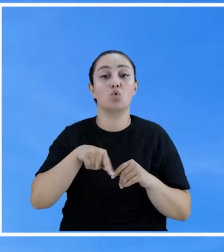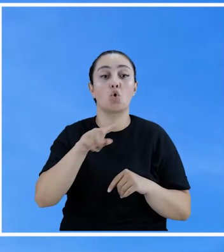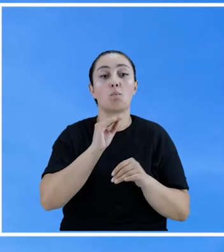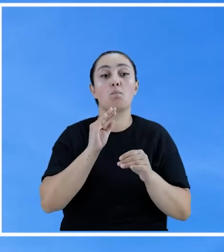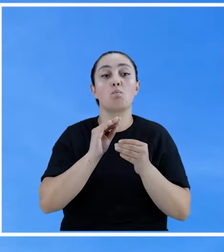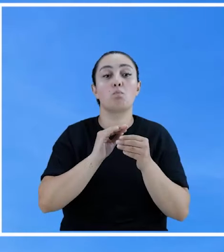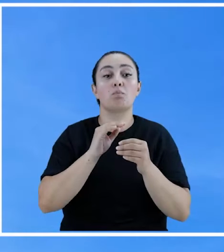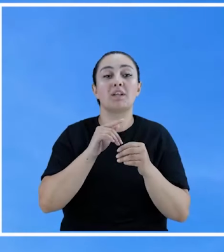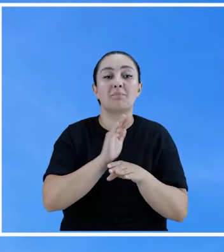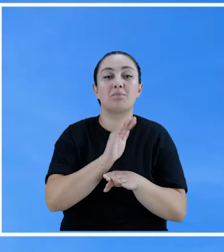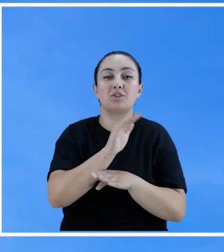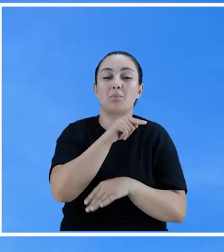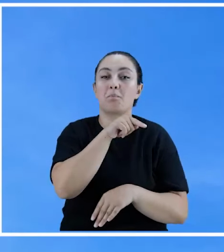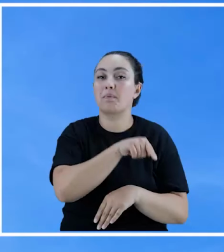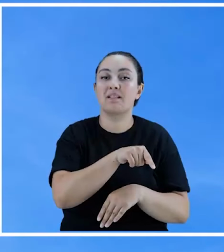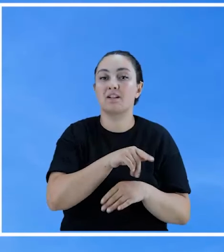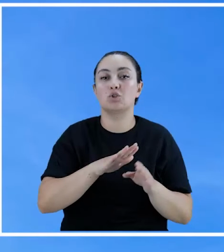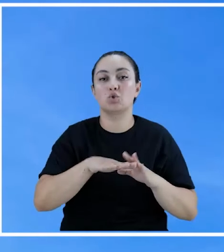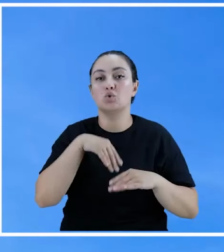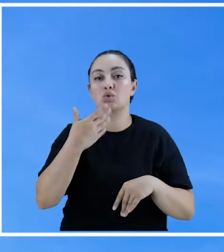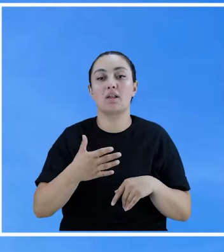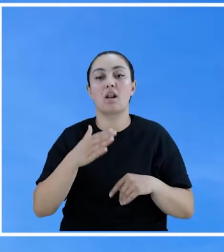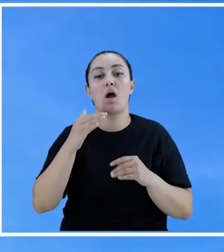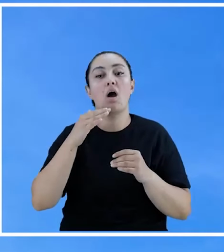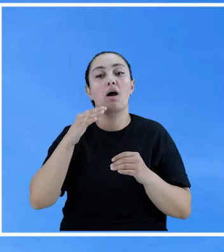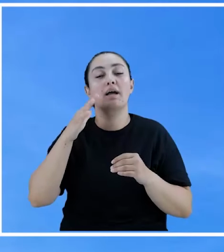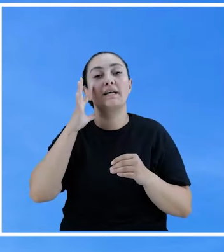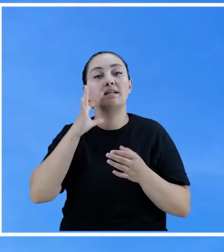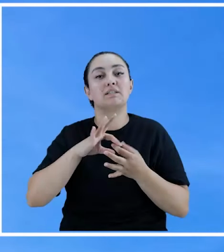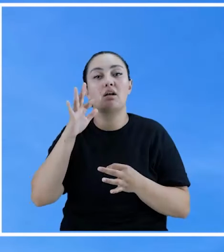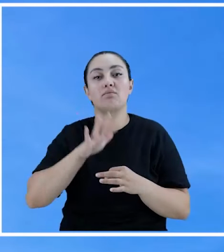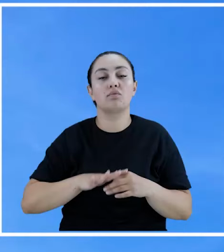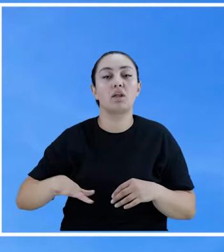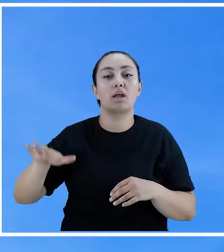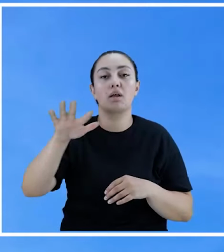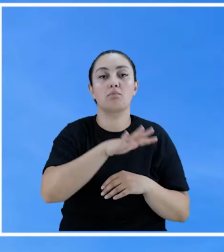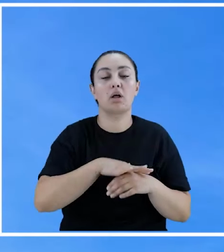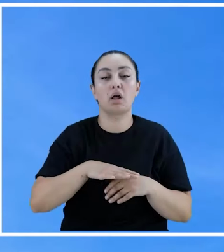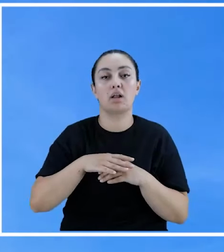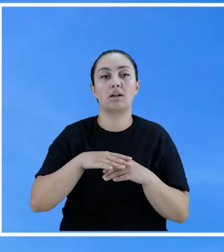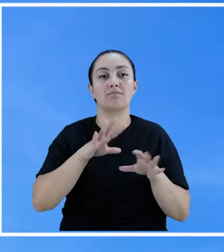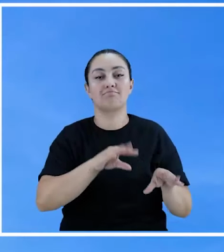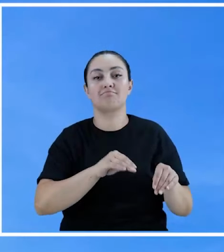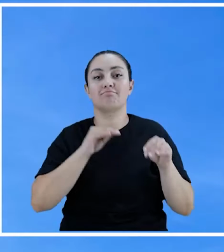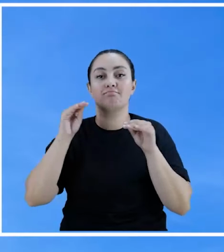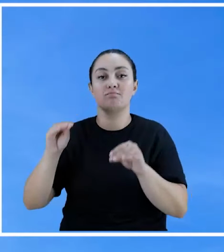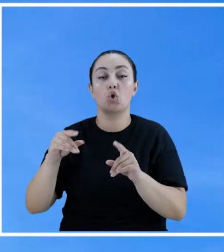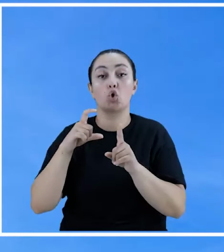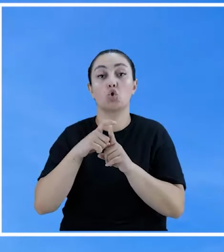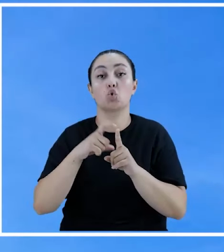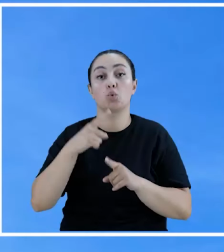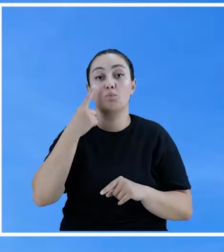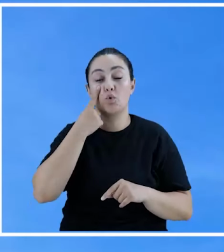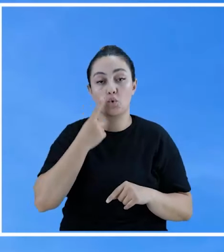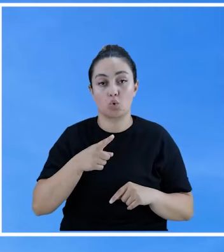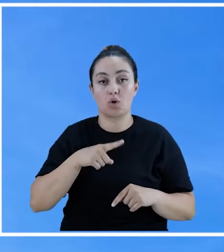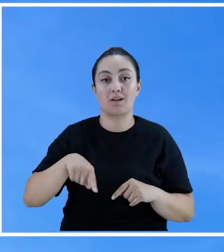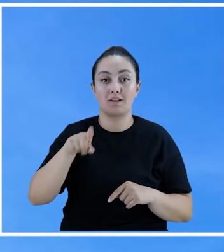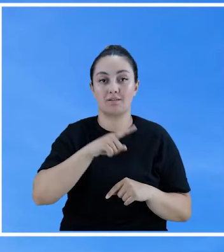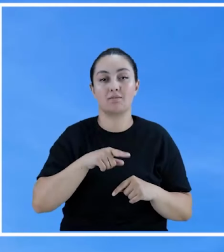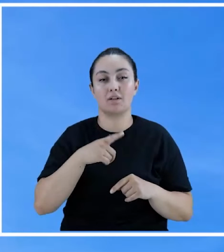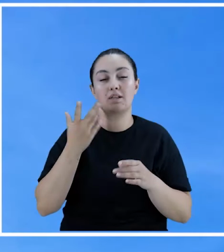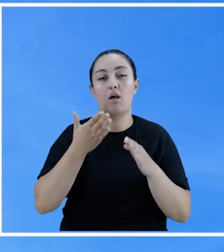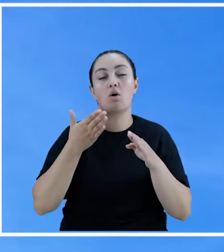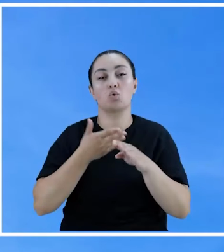yaşanan bu depremlerden sonra halkın birçoğu şunu anladı aslında. Tasarımın ve taşıyıcıların durumunun, daha doğrusu